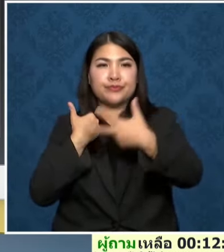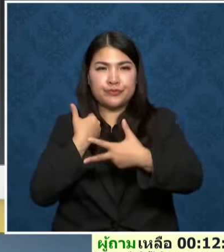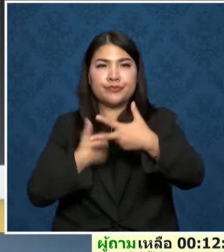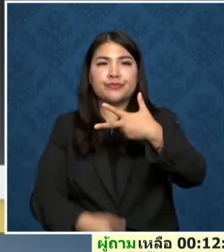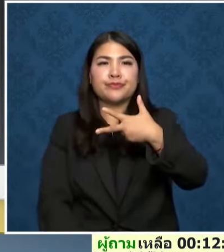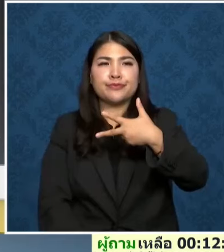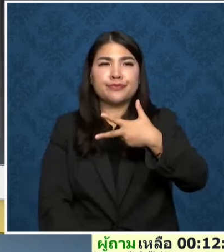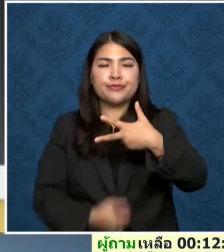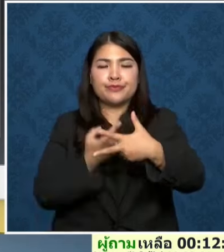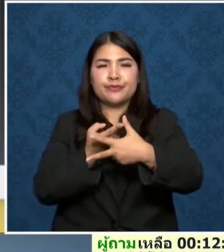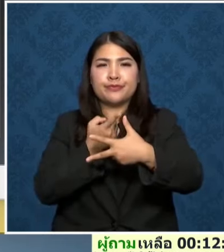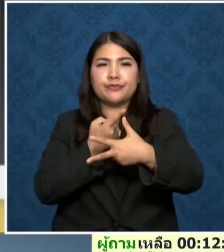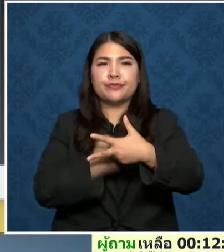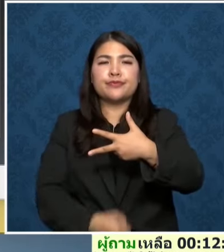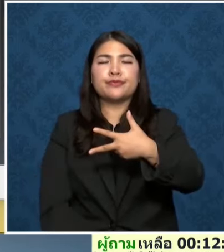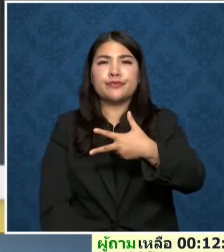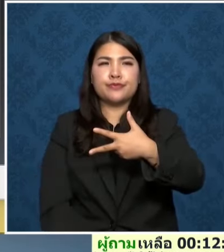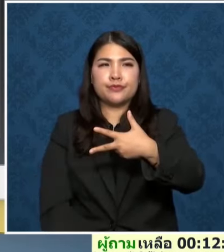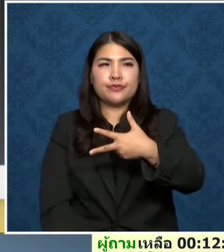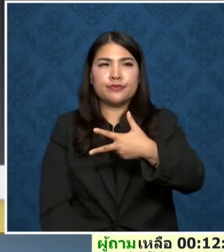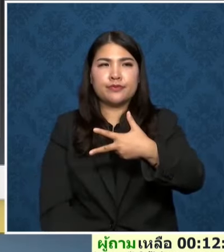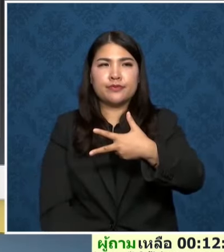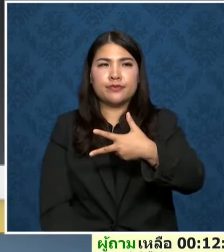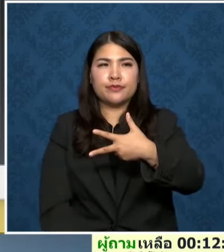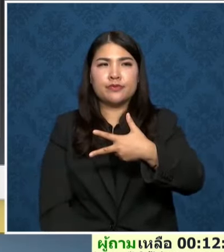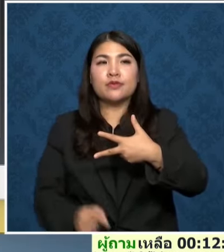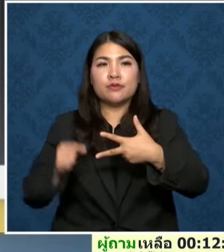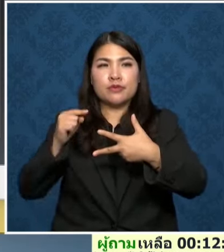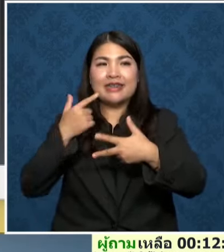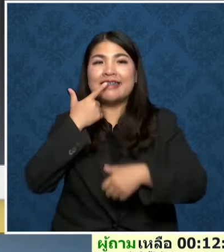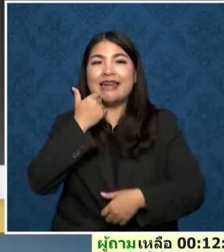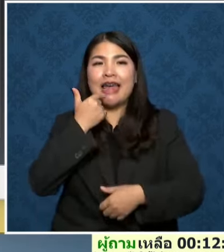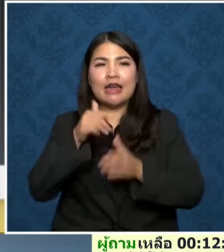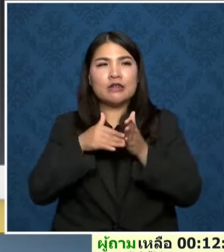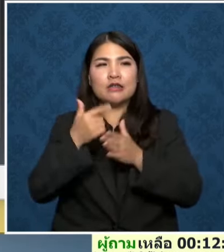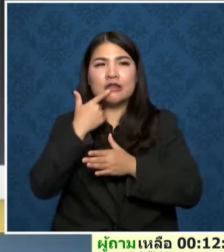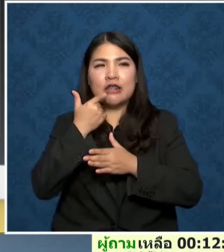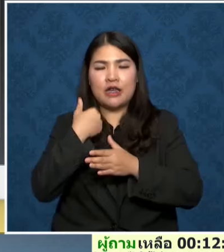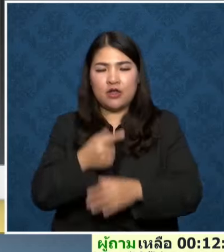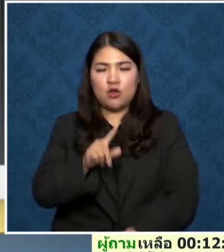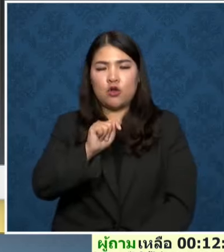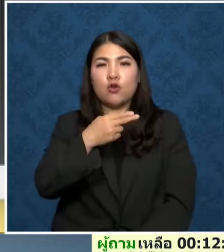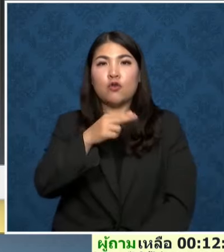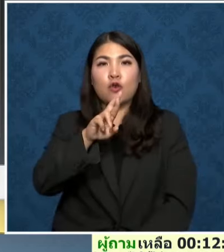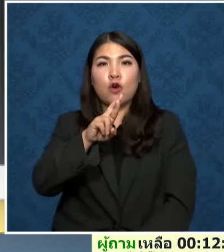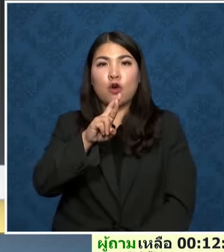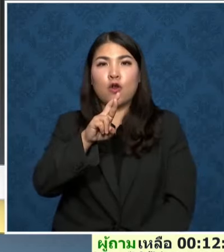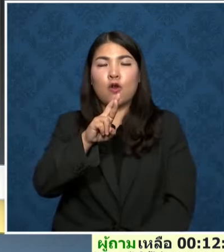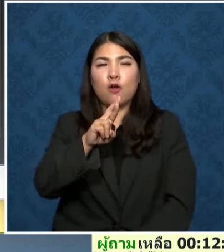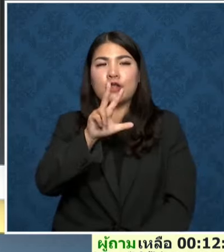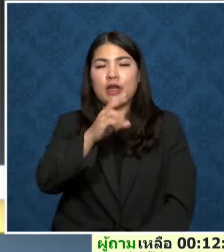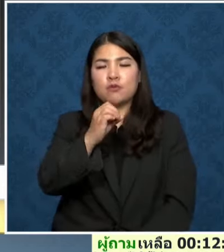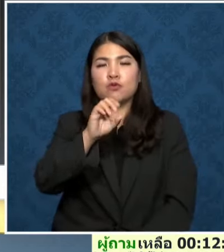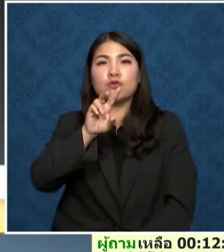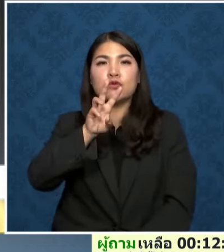ค่ะ ช่วที่ 1 ค่ะเป็ช่งของการก่อสรางปรบปุงท.ล.3206 นะคะช่งบ